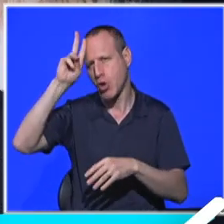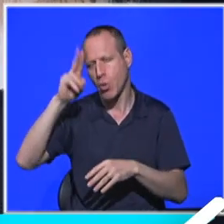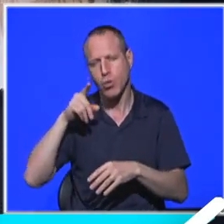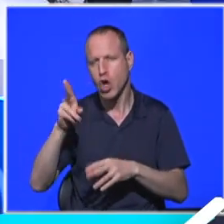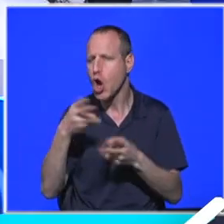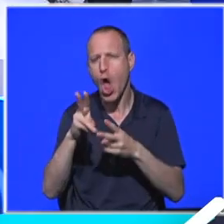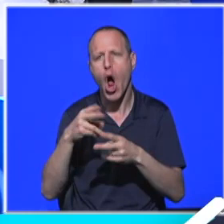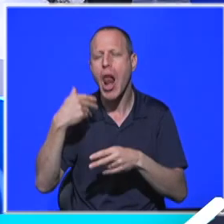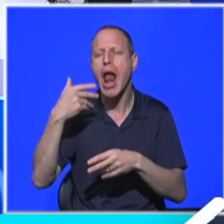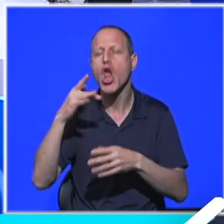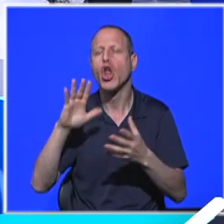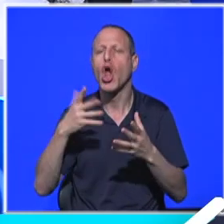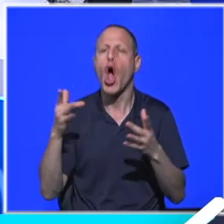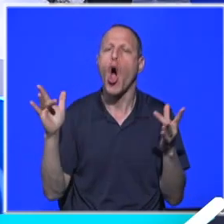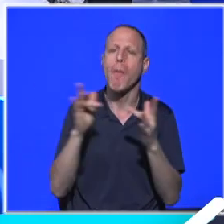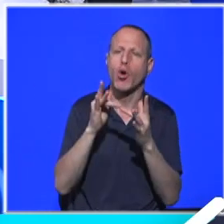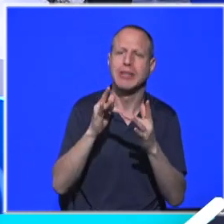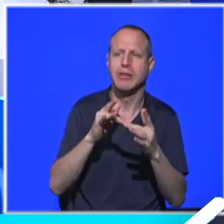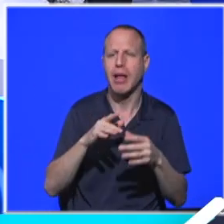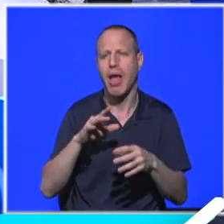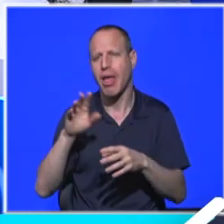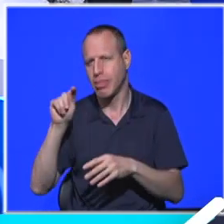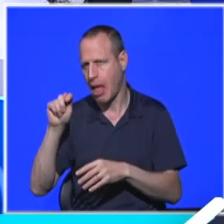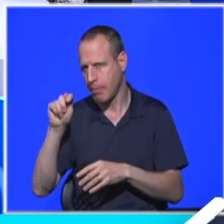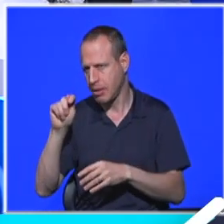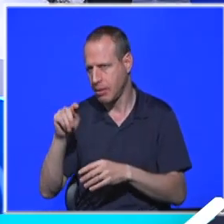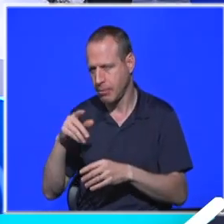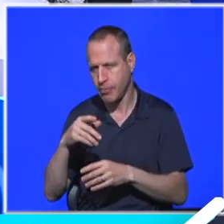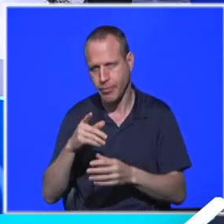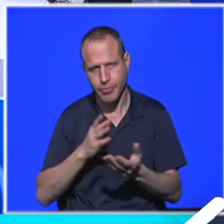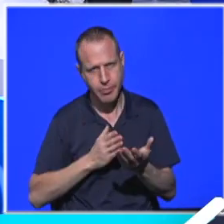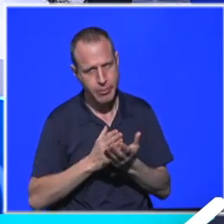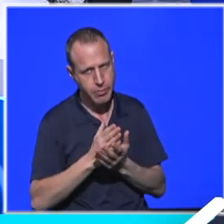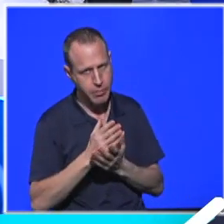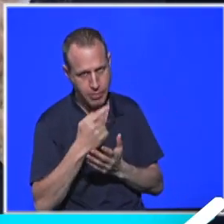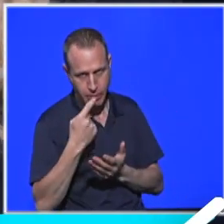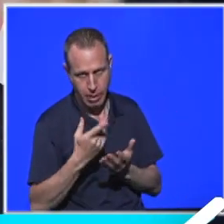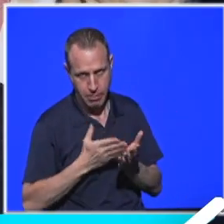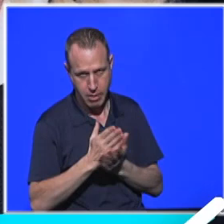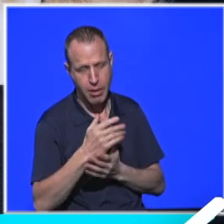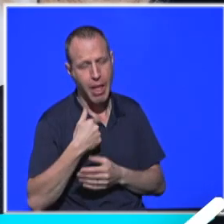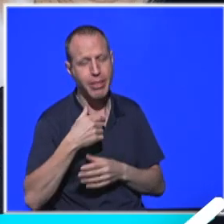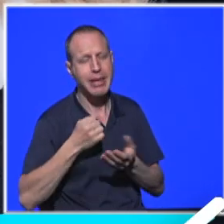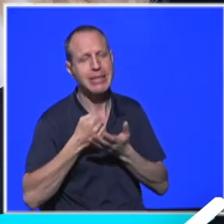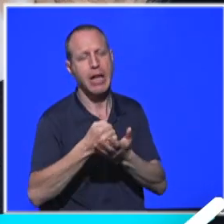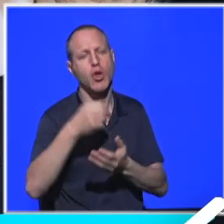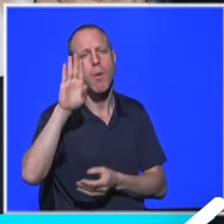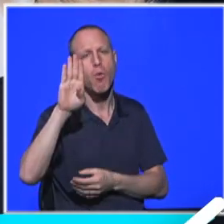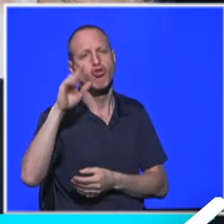להחזיק את הנר למתחרה שלה. אלטרנטיבה, תמי? למען הגילוי נהרות, אני הצגתי את בוז'י הרצוג באותה